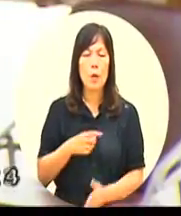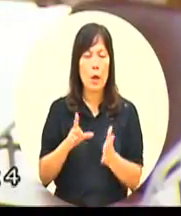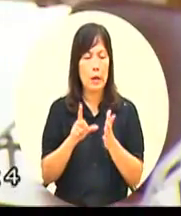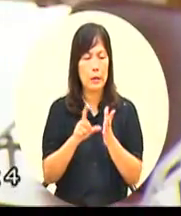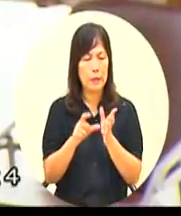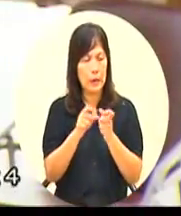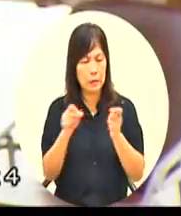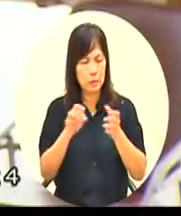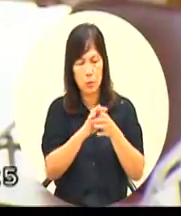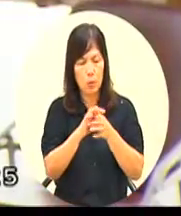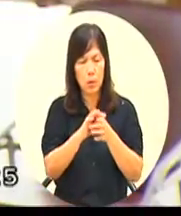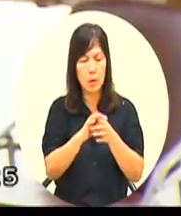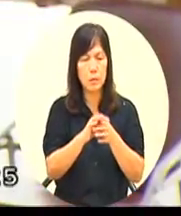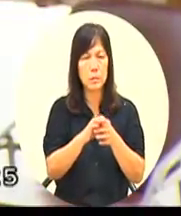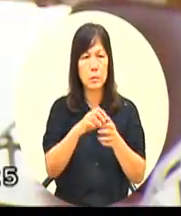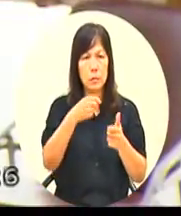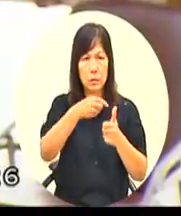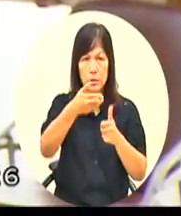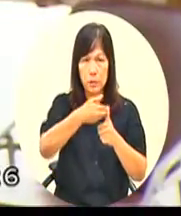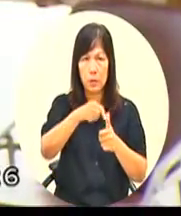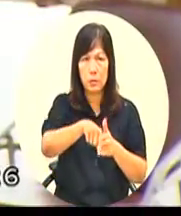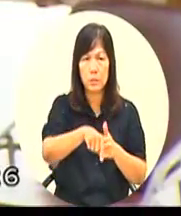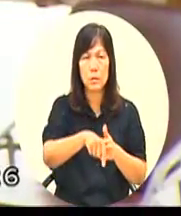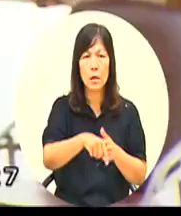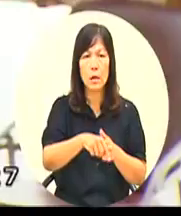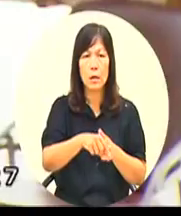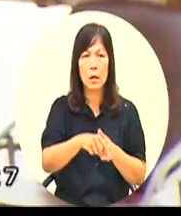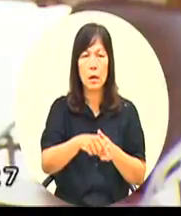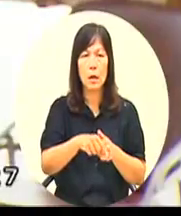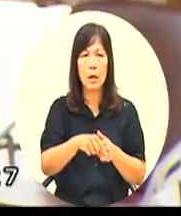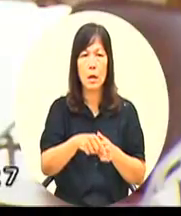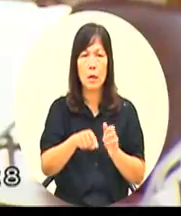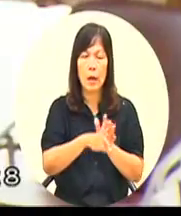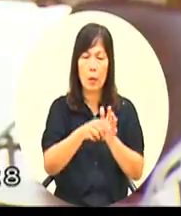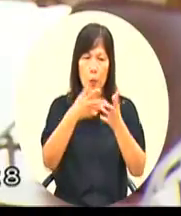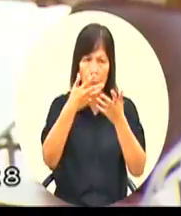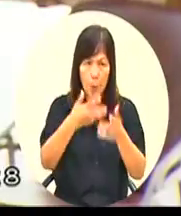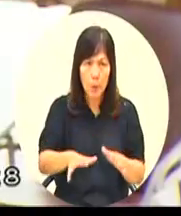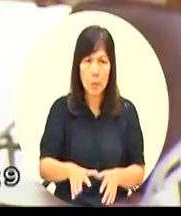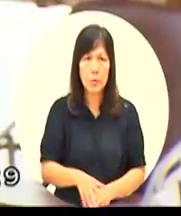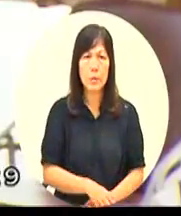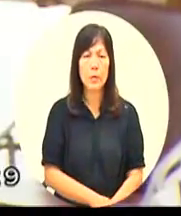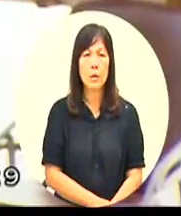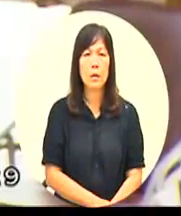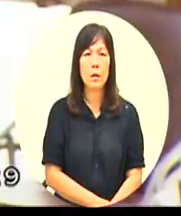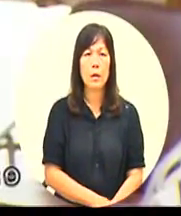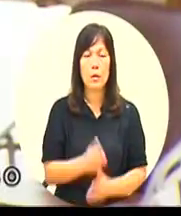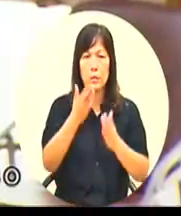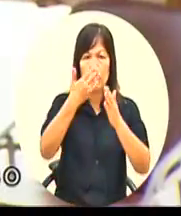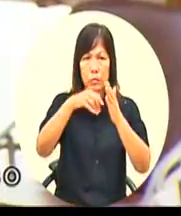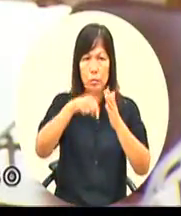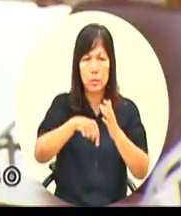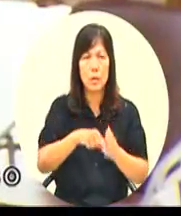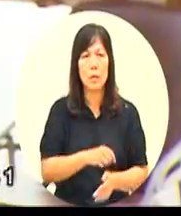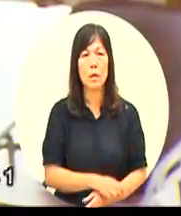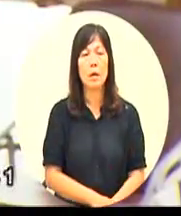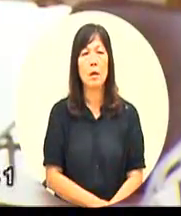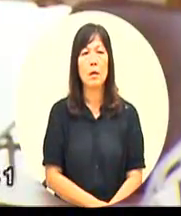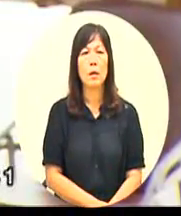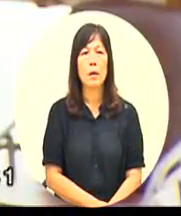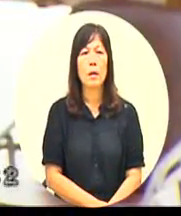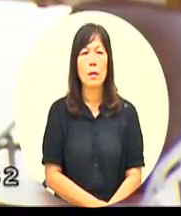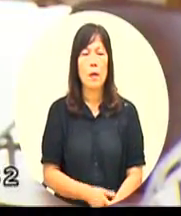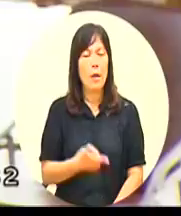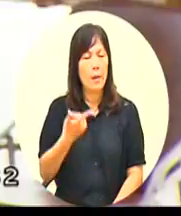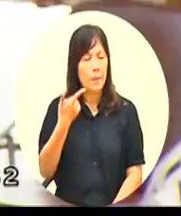育，那都在基层，而且我们很多所学校的妈妈